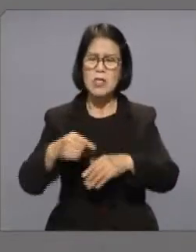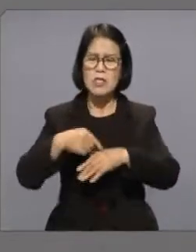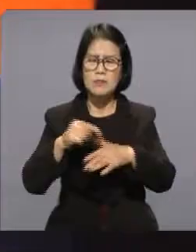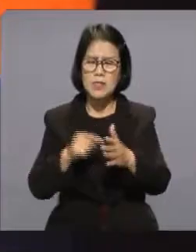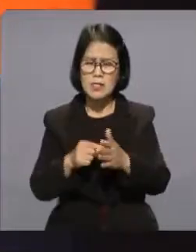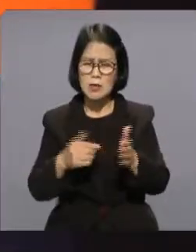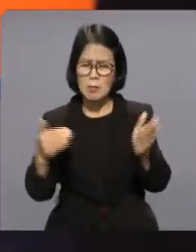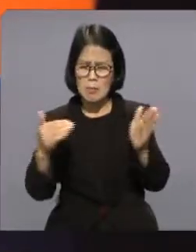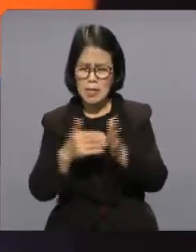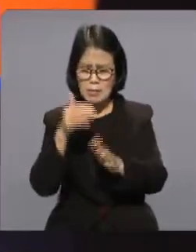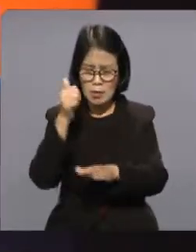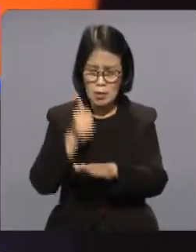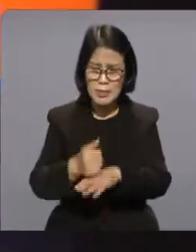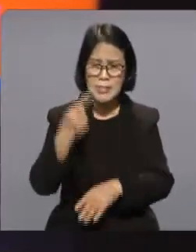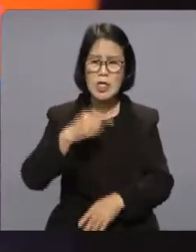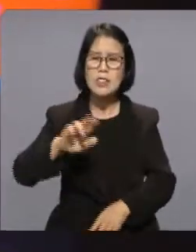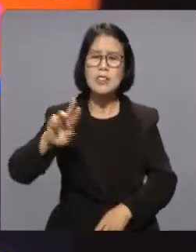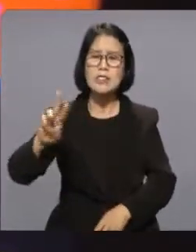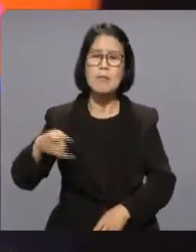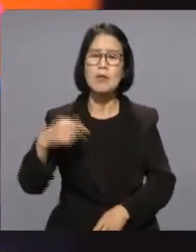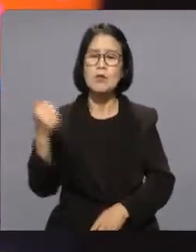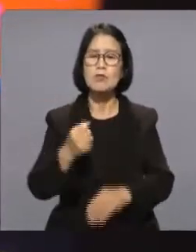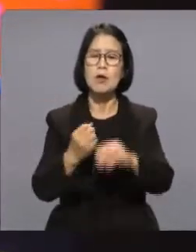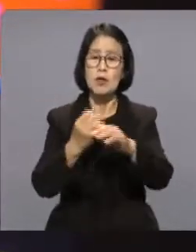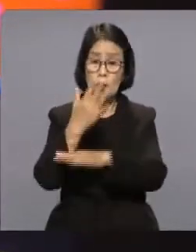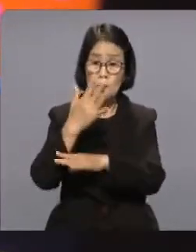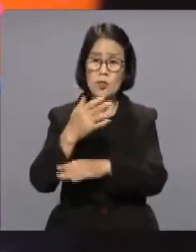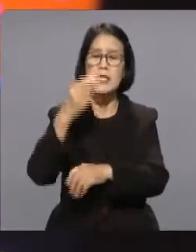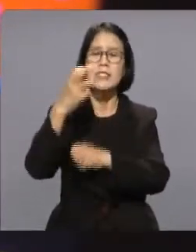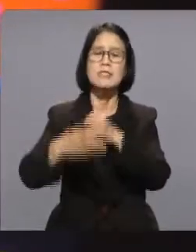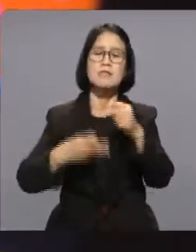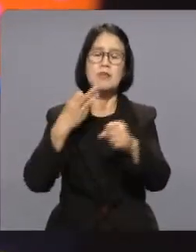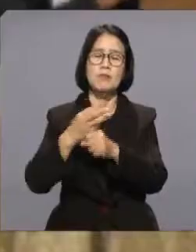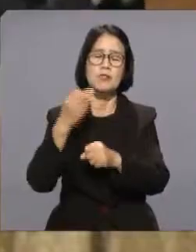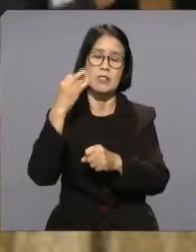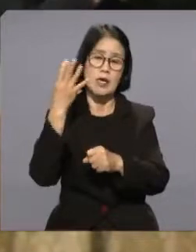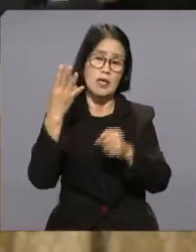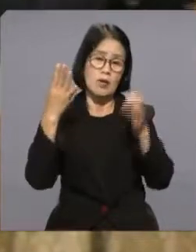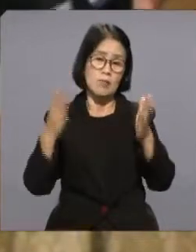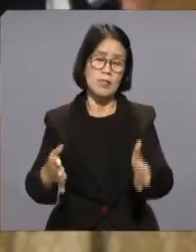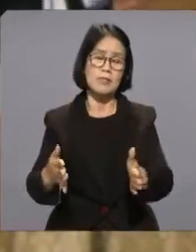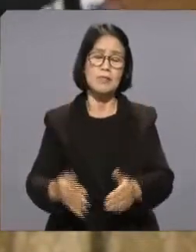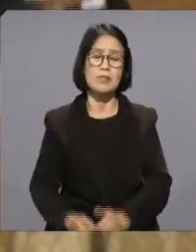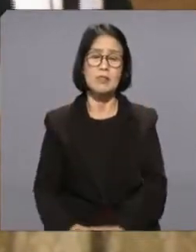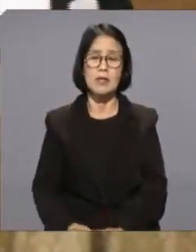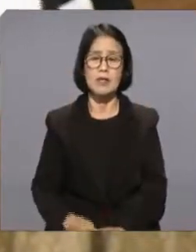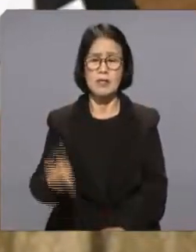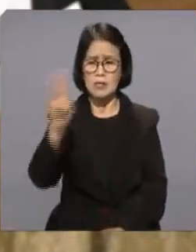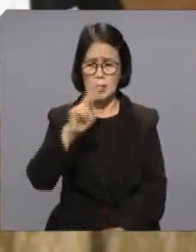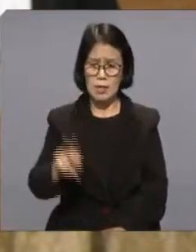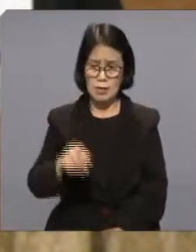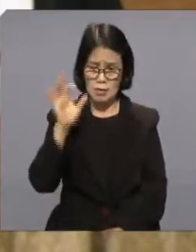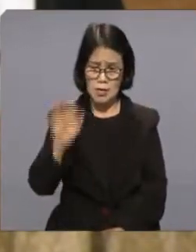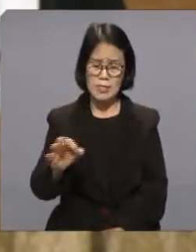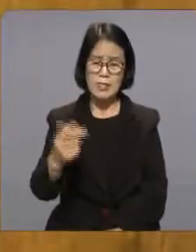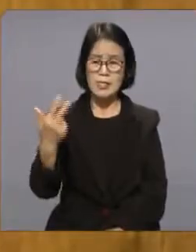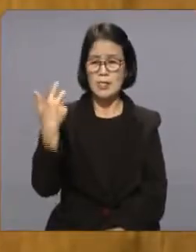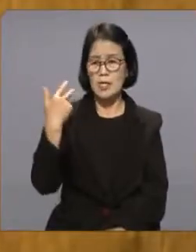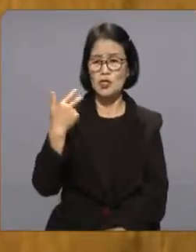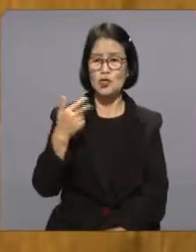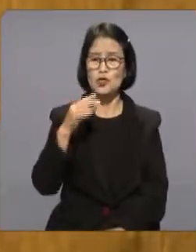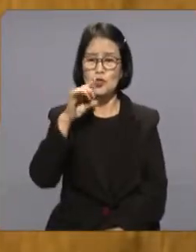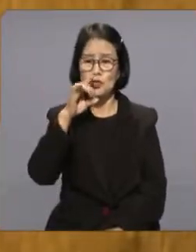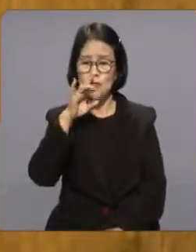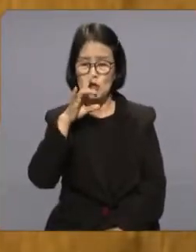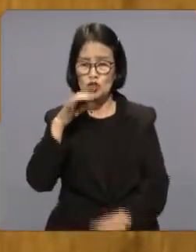마지노선인 1,350원을 넘은 것은 13년 4개월 만입니다. 달러 강세는 지난주 파월